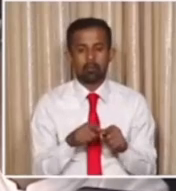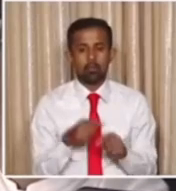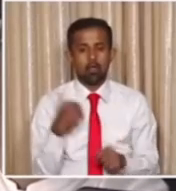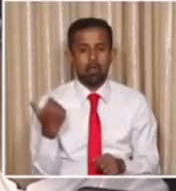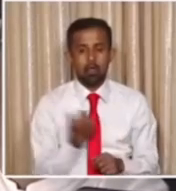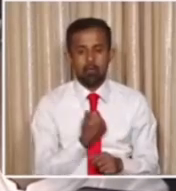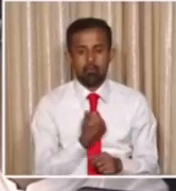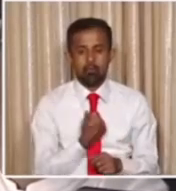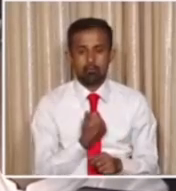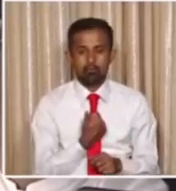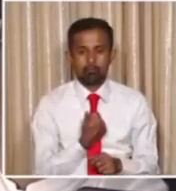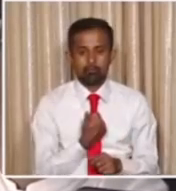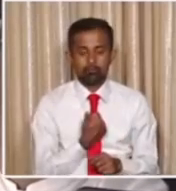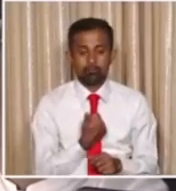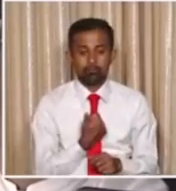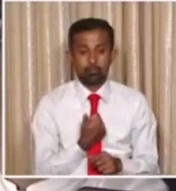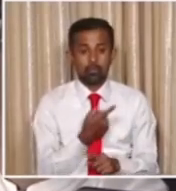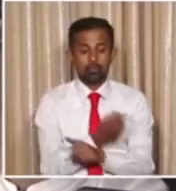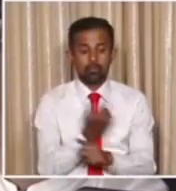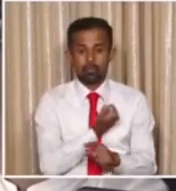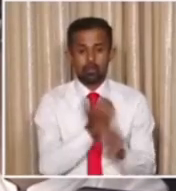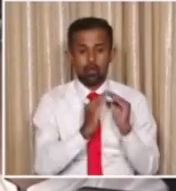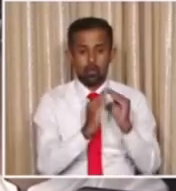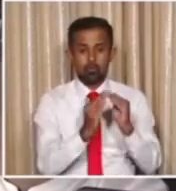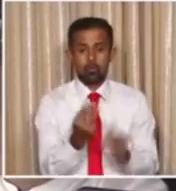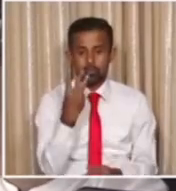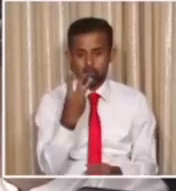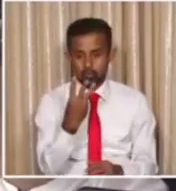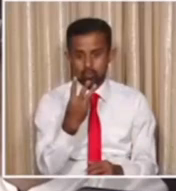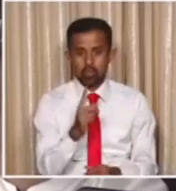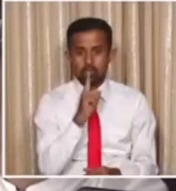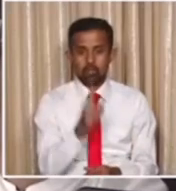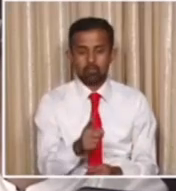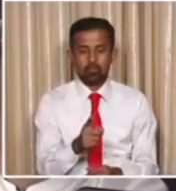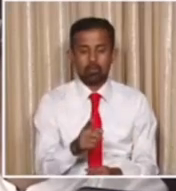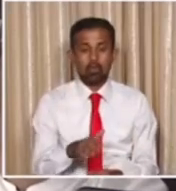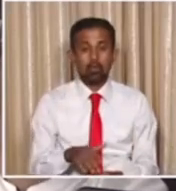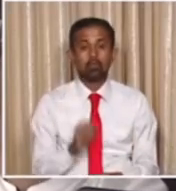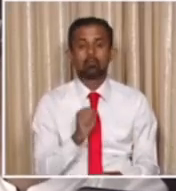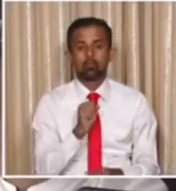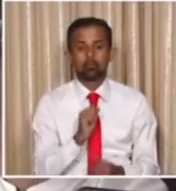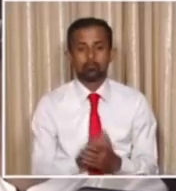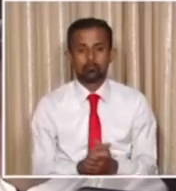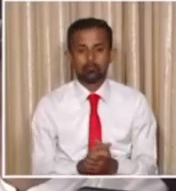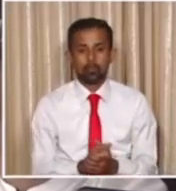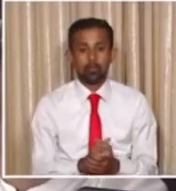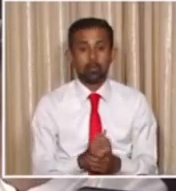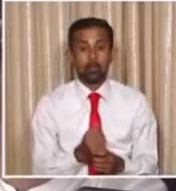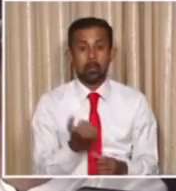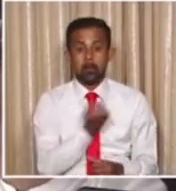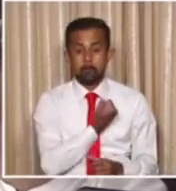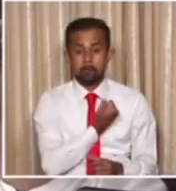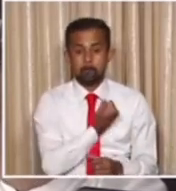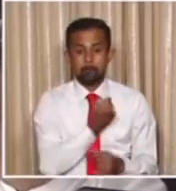අලුතෙන් ටීචින් හොස්පිටල්ස් 3ක් නම් කරා. ඒකට ප්‍රධානම හේතුව තමයි මෙඩිකල් ෆැකල්ටි